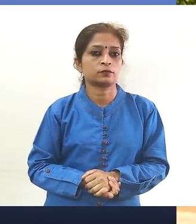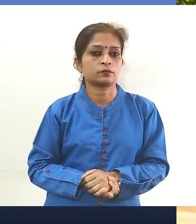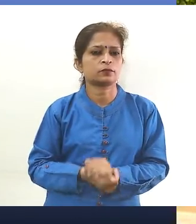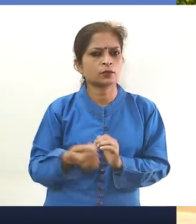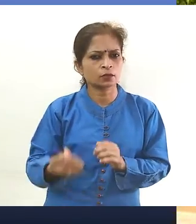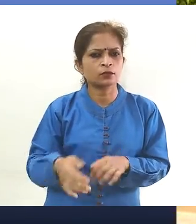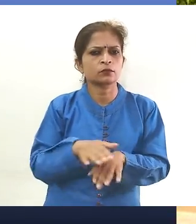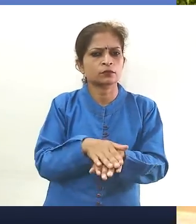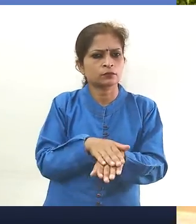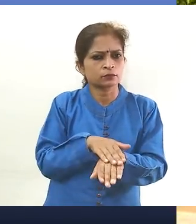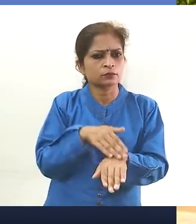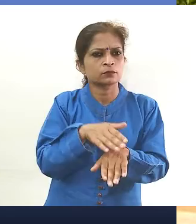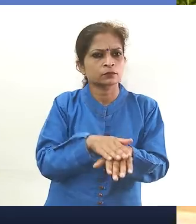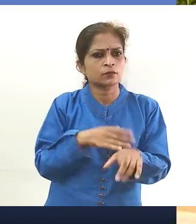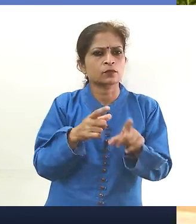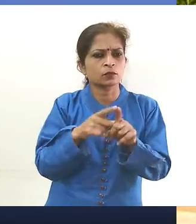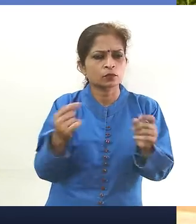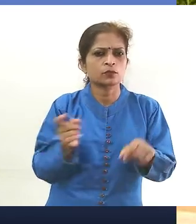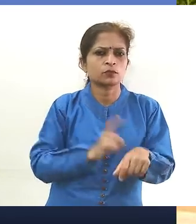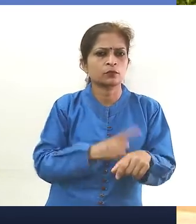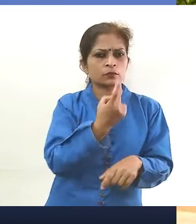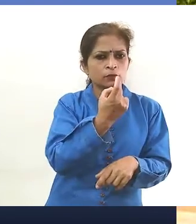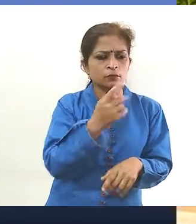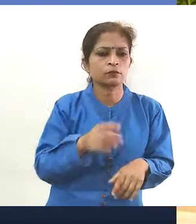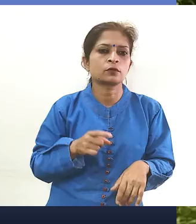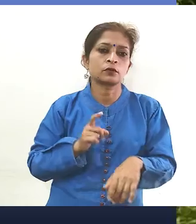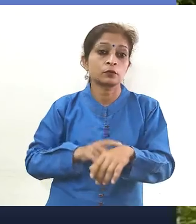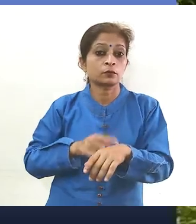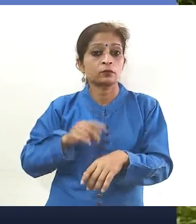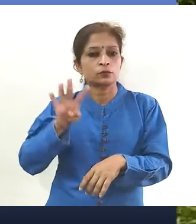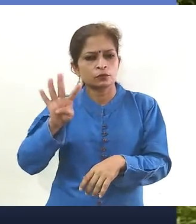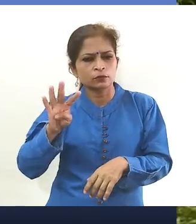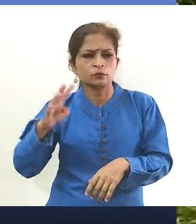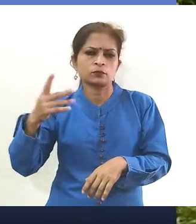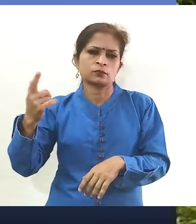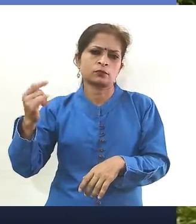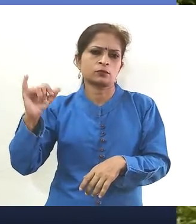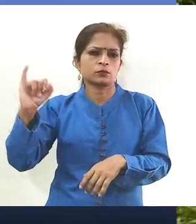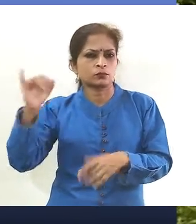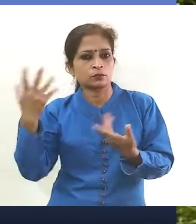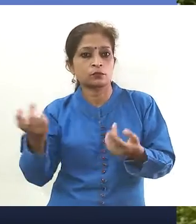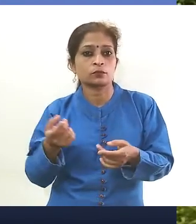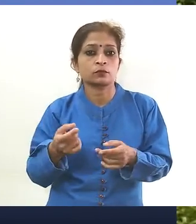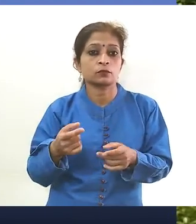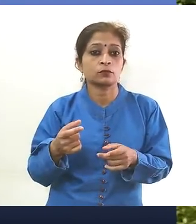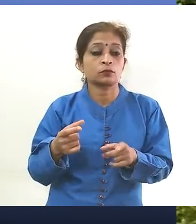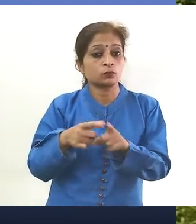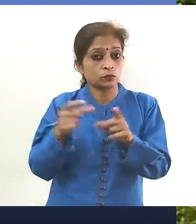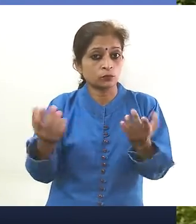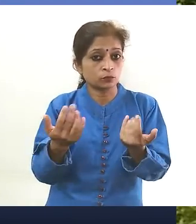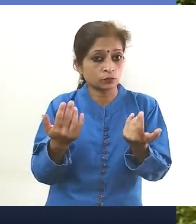जब इसको आराम आराम से करते हैं तो 1 मिनट में कम से कम 4-5 बार से लेकर 6 बार तक होगा।